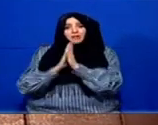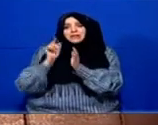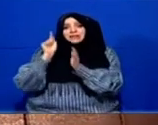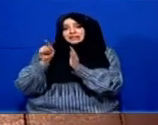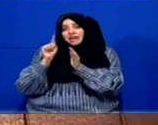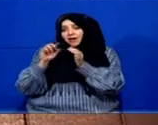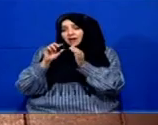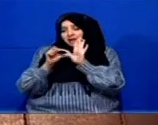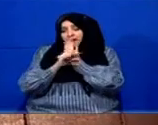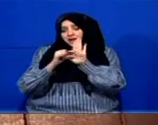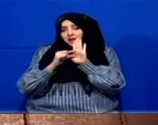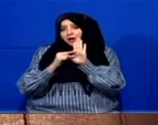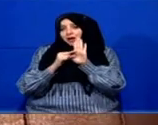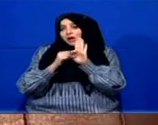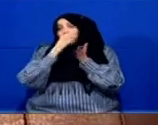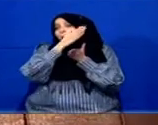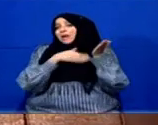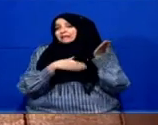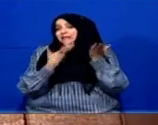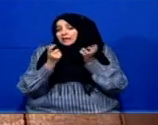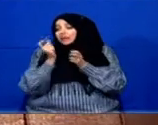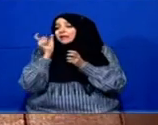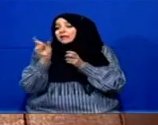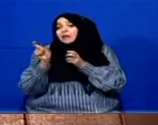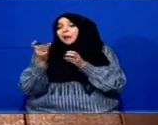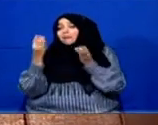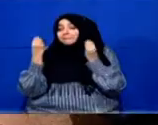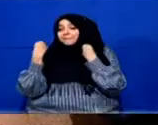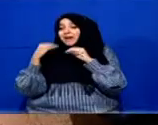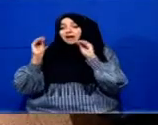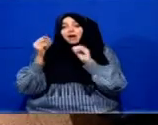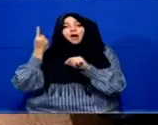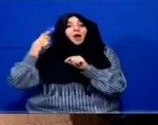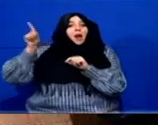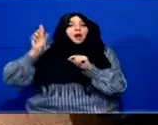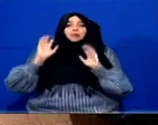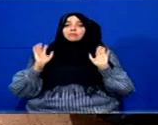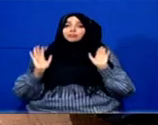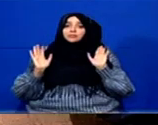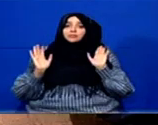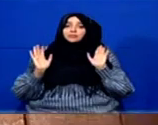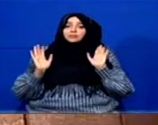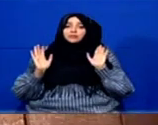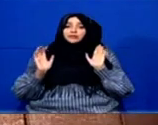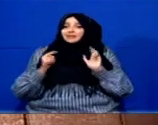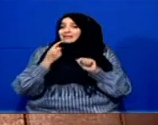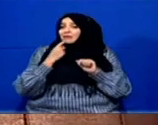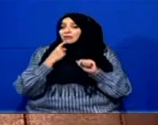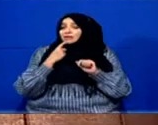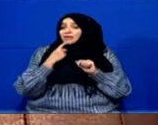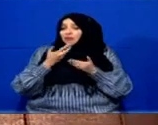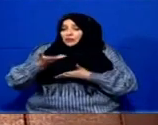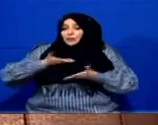من الايه والدليل على القاعده الفقهيه الفقيره شرحناها فيما سبق ان الاصل في